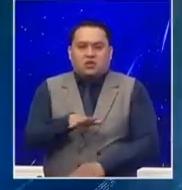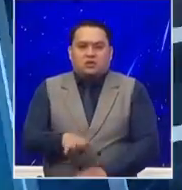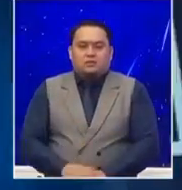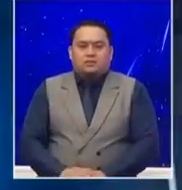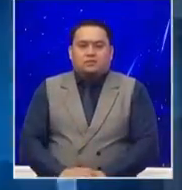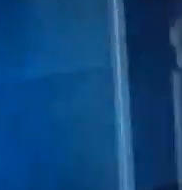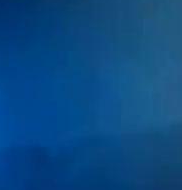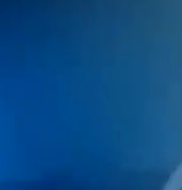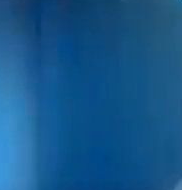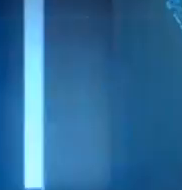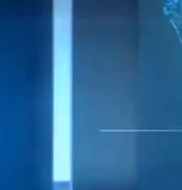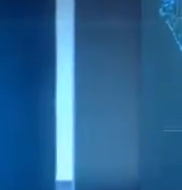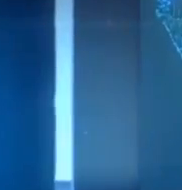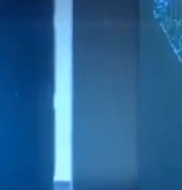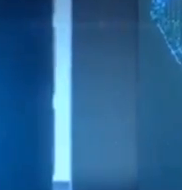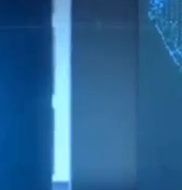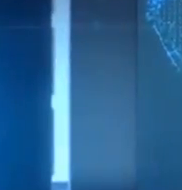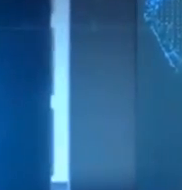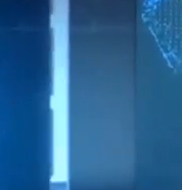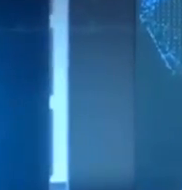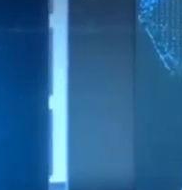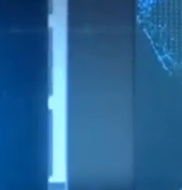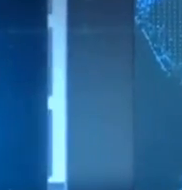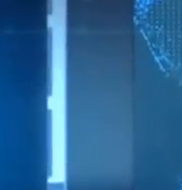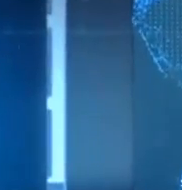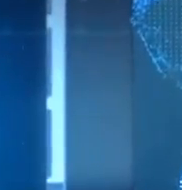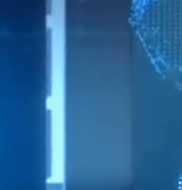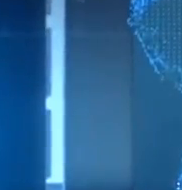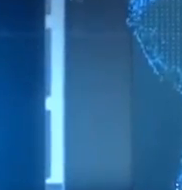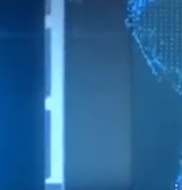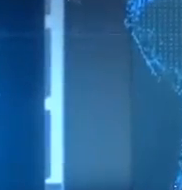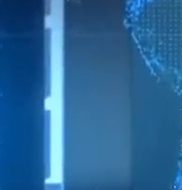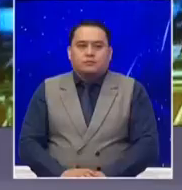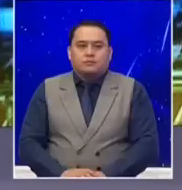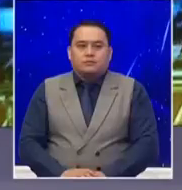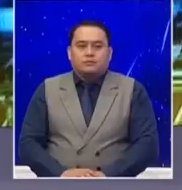Тимиргалиева, Аблай Куттыкбай, телеканал ЖТСУ, Каратальский район.